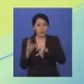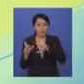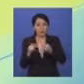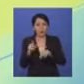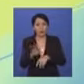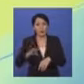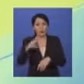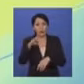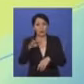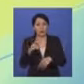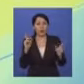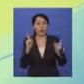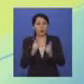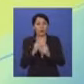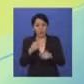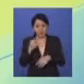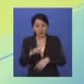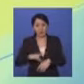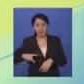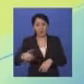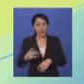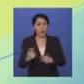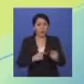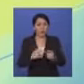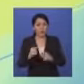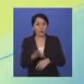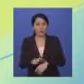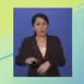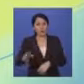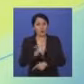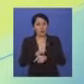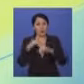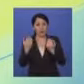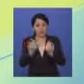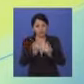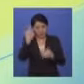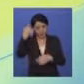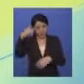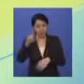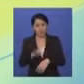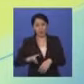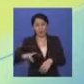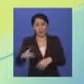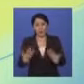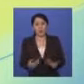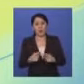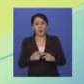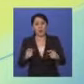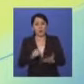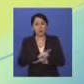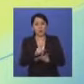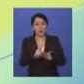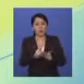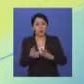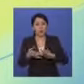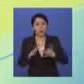қария облыс әкімі Құмар Ақсақаловтың жеке қабылдауында айтып берді. Өңір басшысы облыстағы карантин шараларын ескере отырып, өңір тұрғындарының жеке